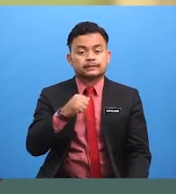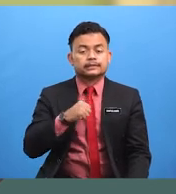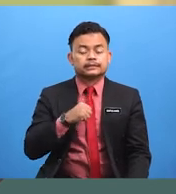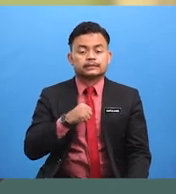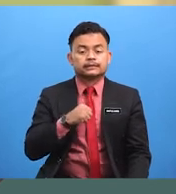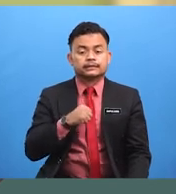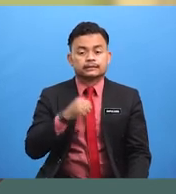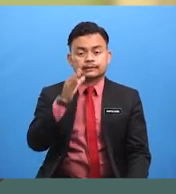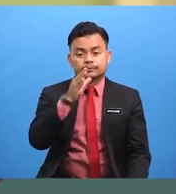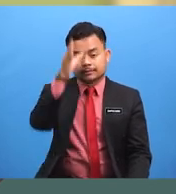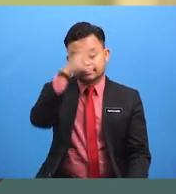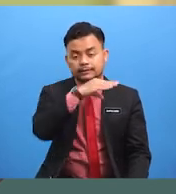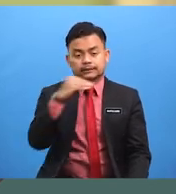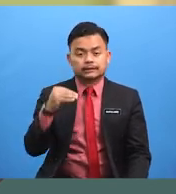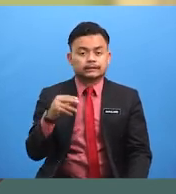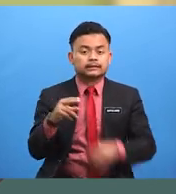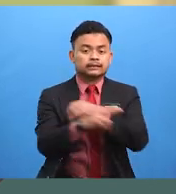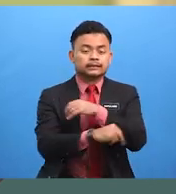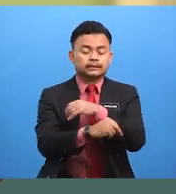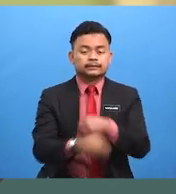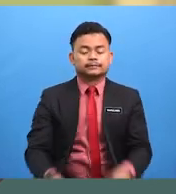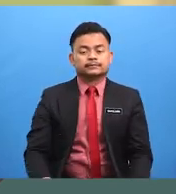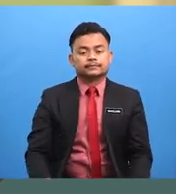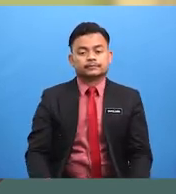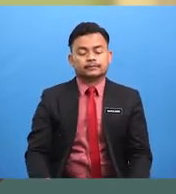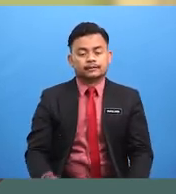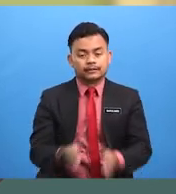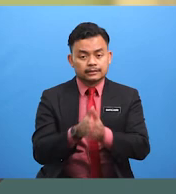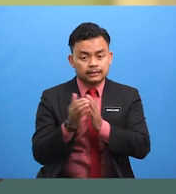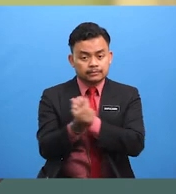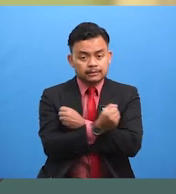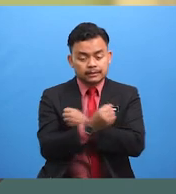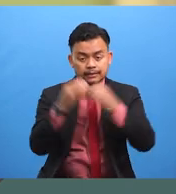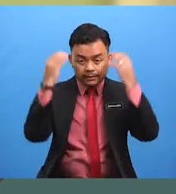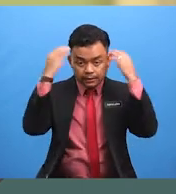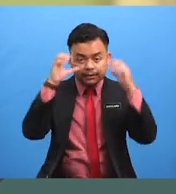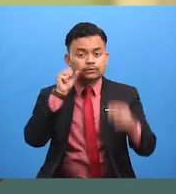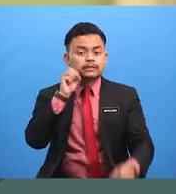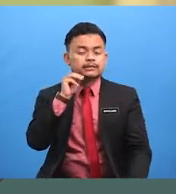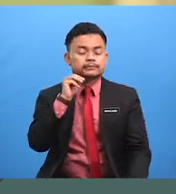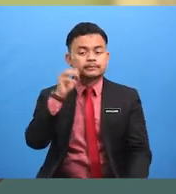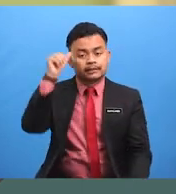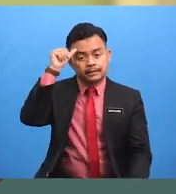negara. Sehingga kita berjumpa lagi. Salam sayang daripada saya, Cikgu Sima.